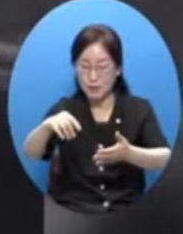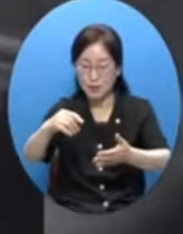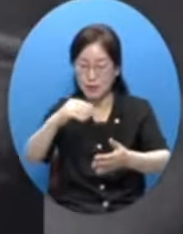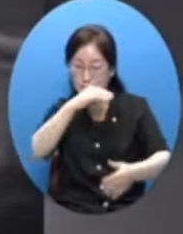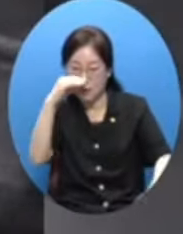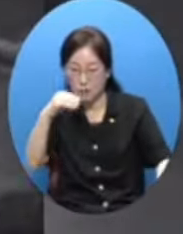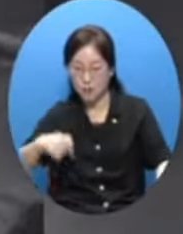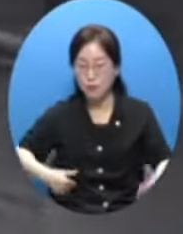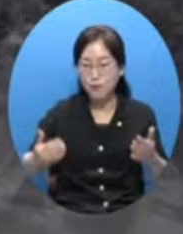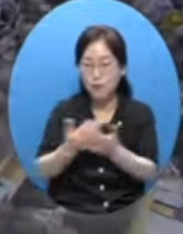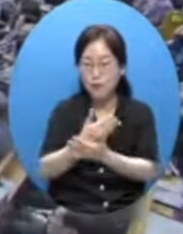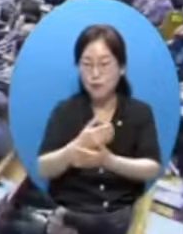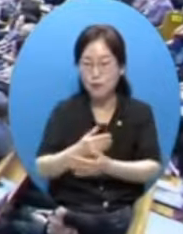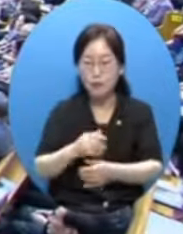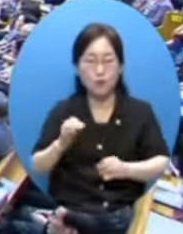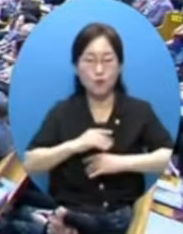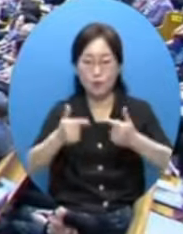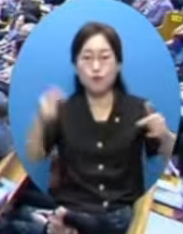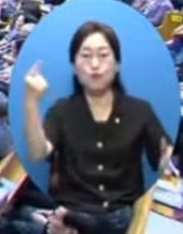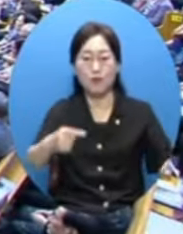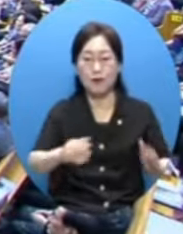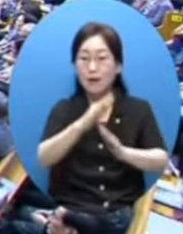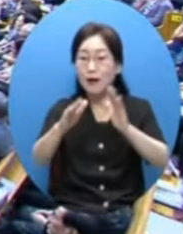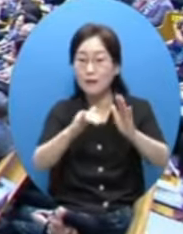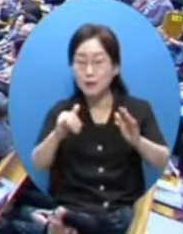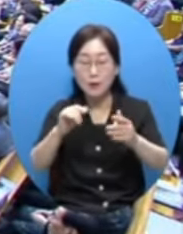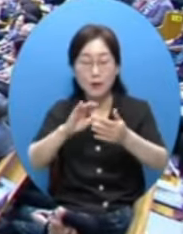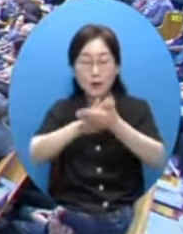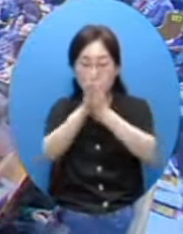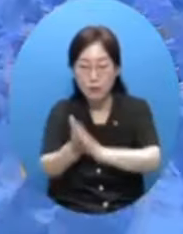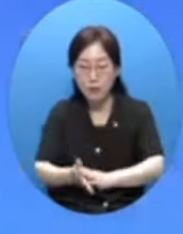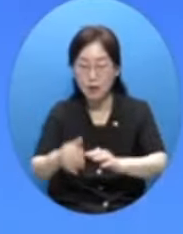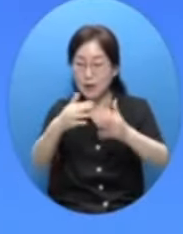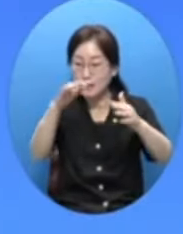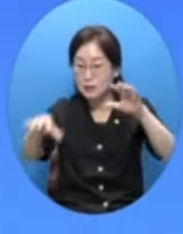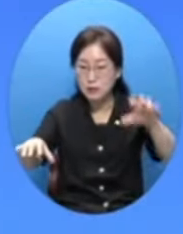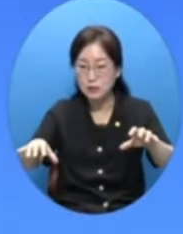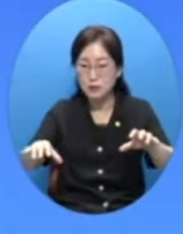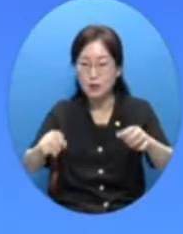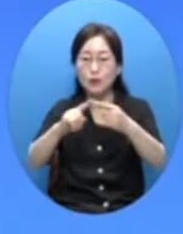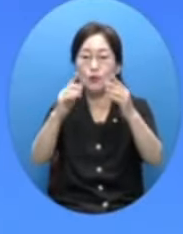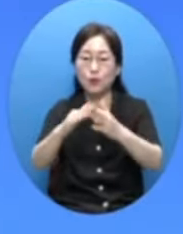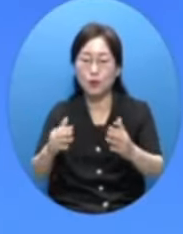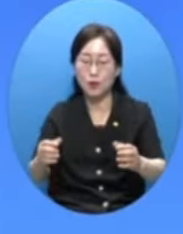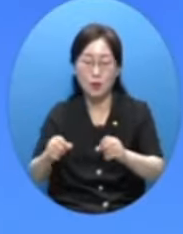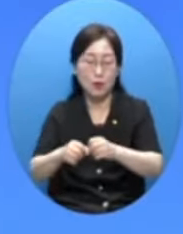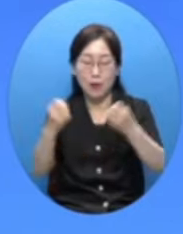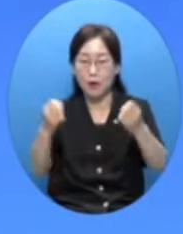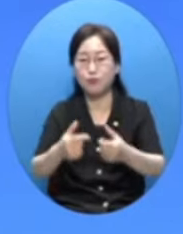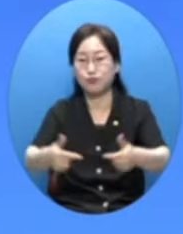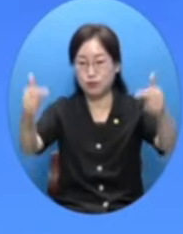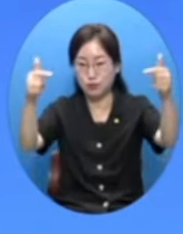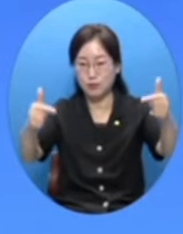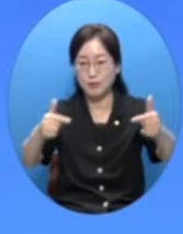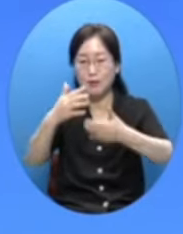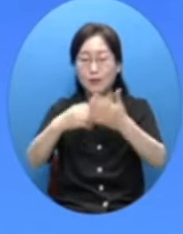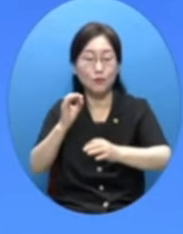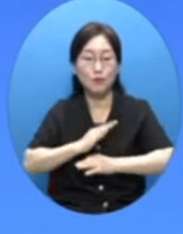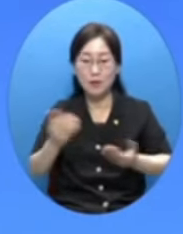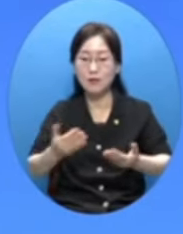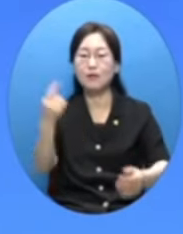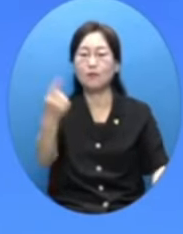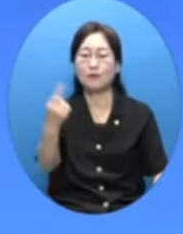부흥이 일어나게 될 것입니다. 여러분 가정이 변화되고 여러분 이웃이 변화되고 교회가 폭발적으로 부흥하고 하나님의 놀라운 역사가 나타나게 되는